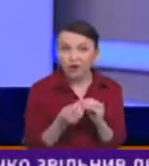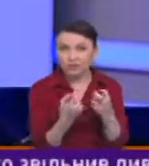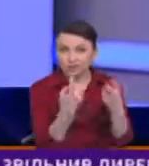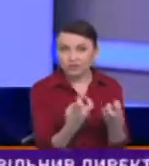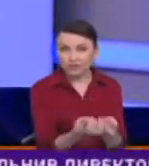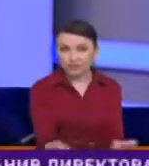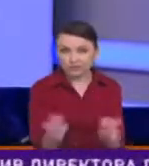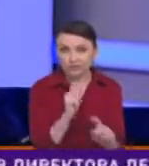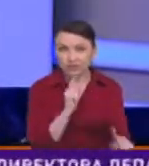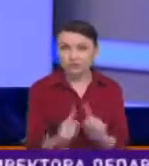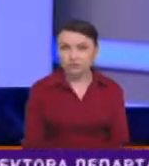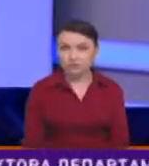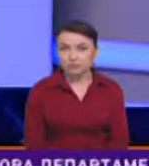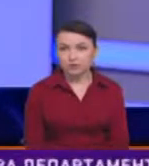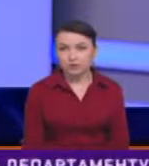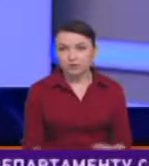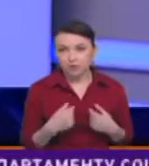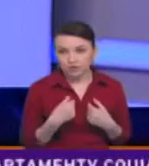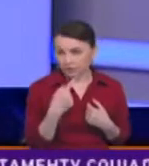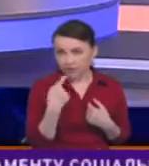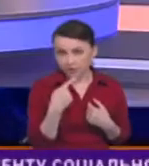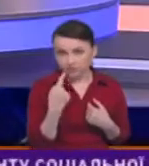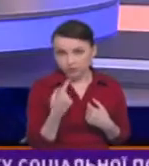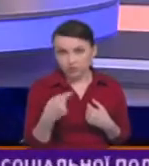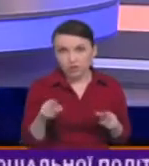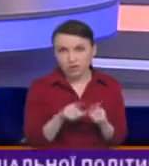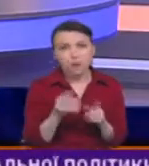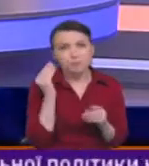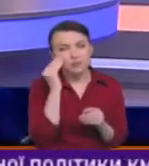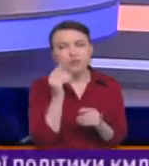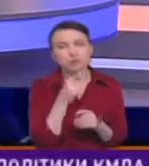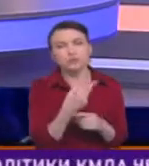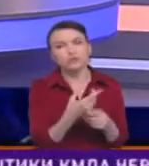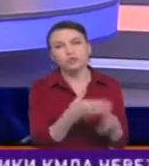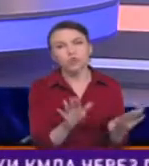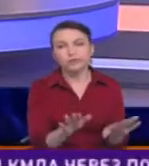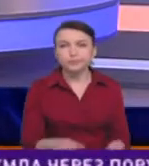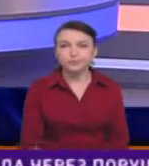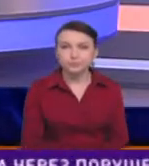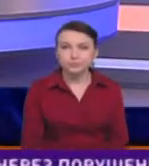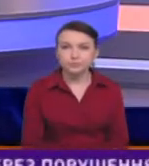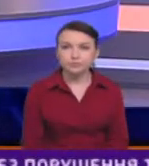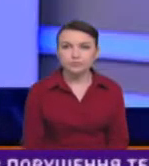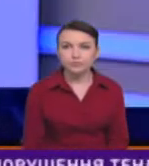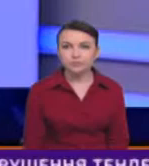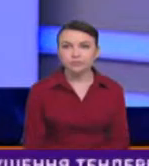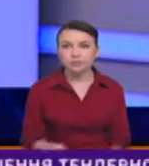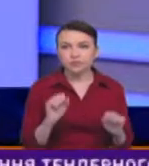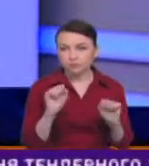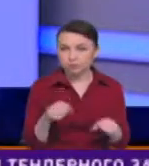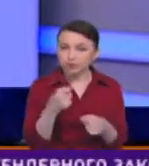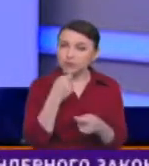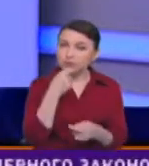засідати? Я не говорю, що я стою зараз на такій позиції. Я сказав, що... Тому що можна і доктринально дивитися